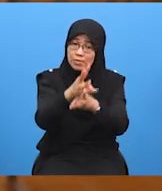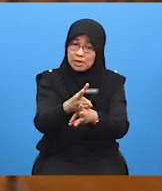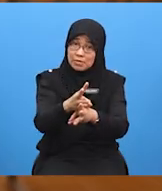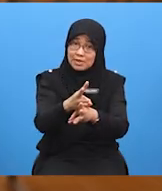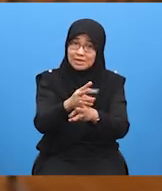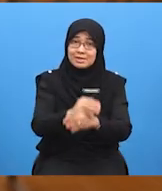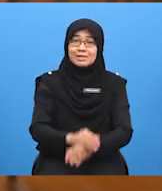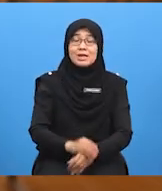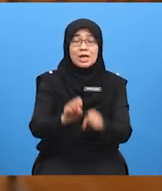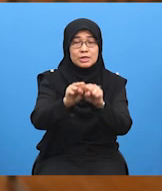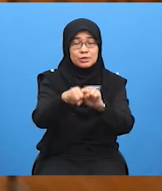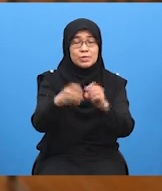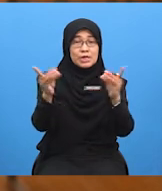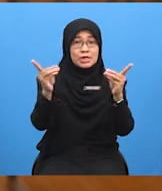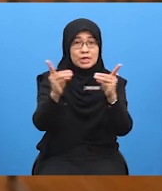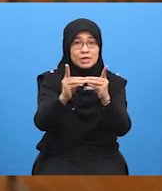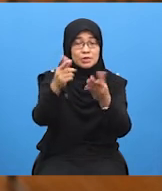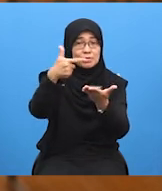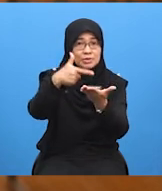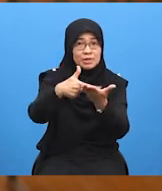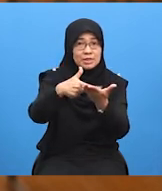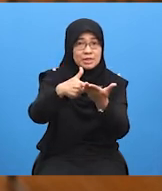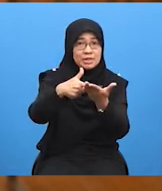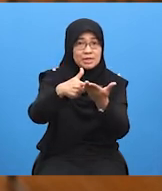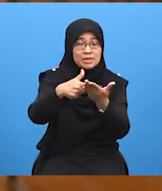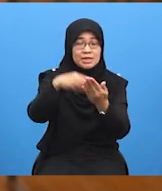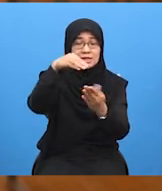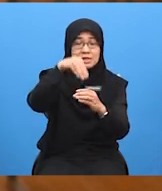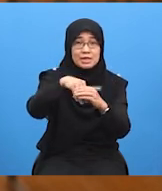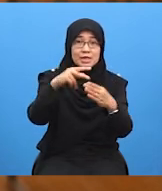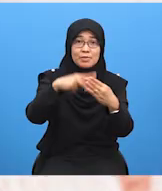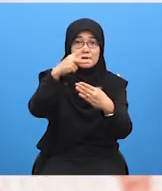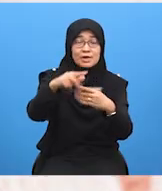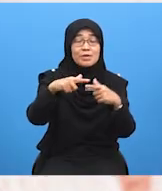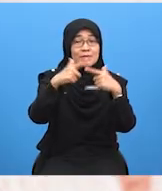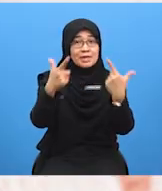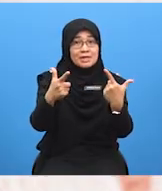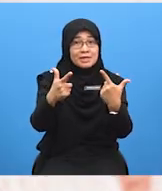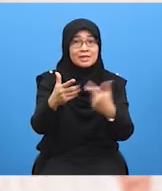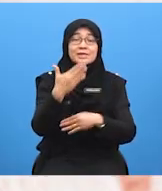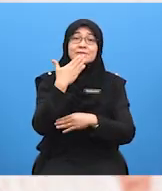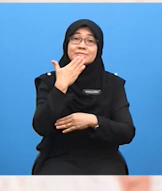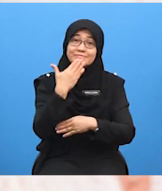Semoga kita berjumpa lagi di program yang lain. Sekian, terima kasih.